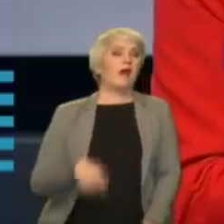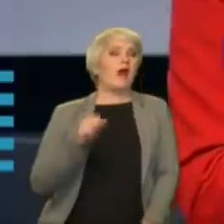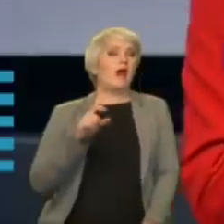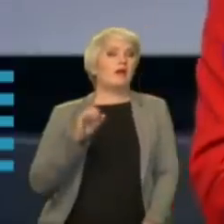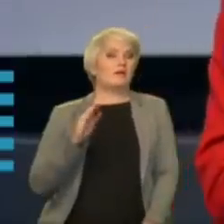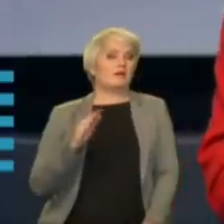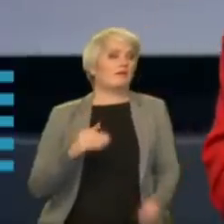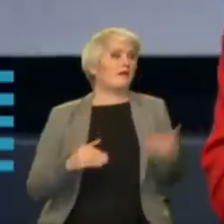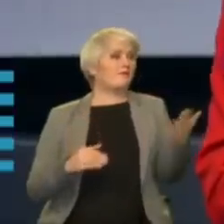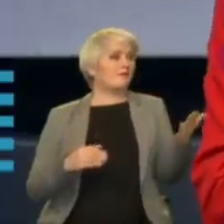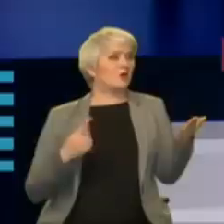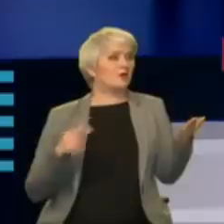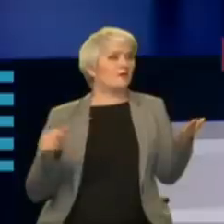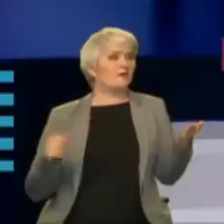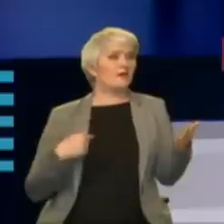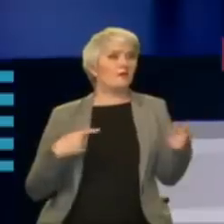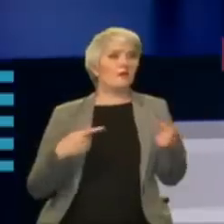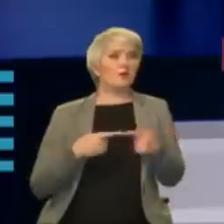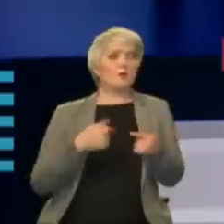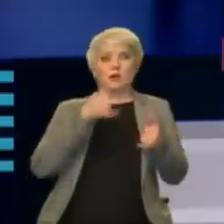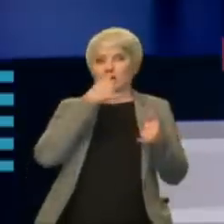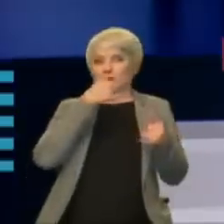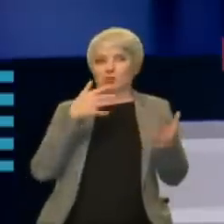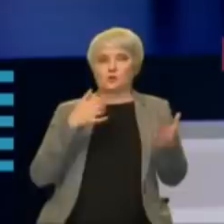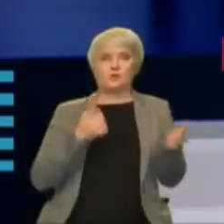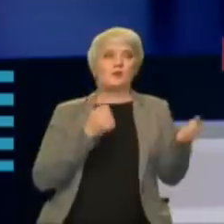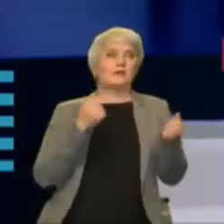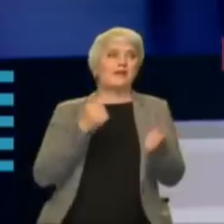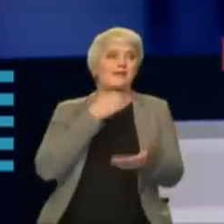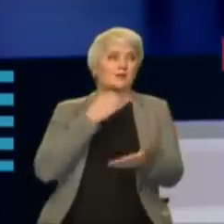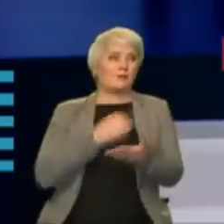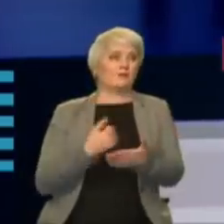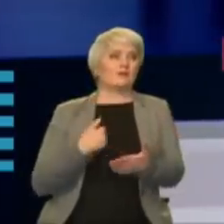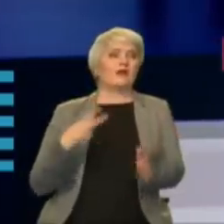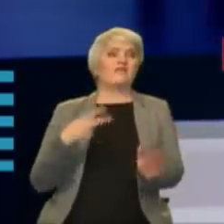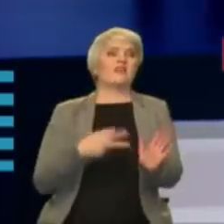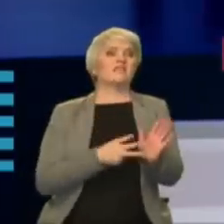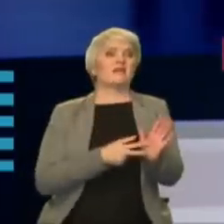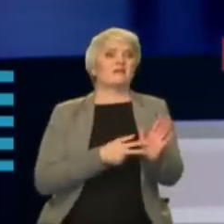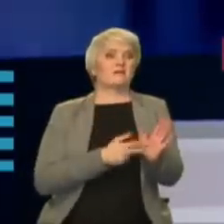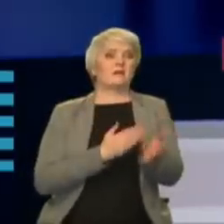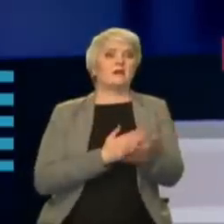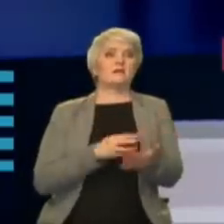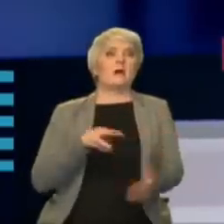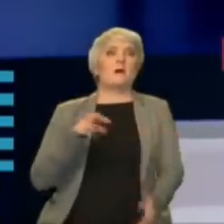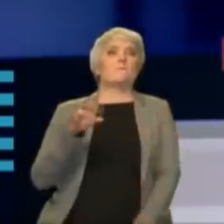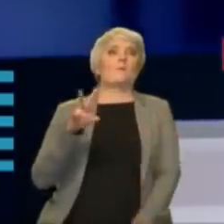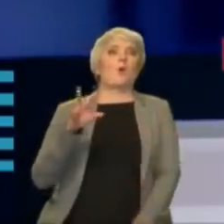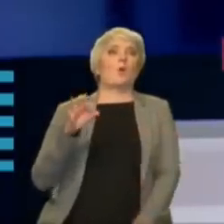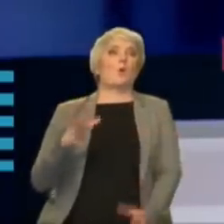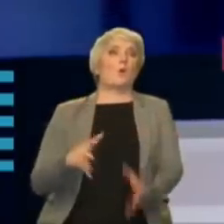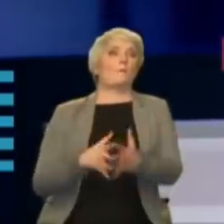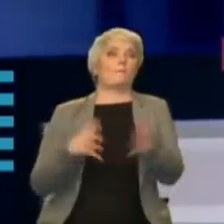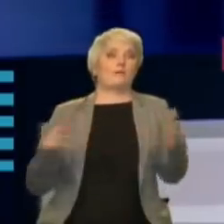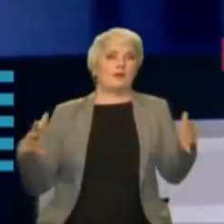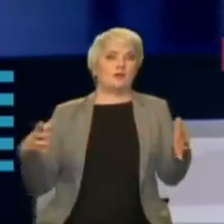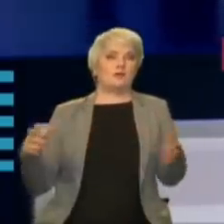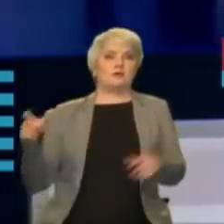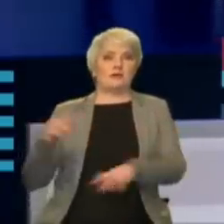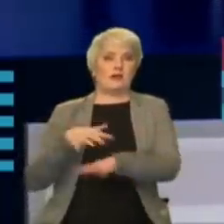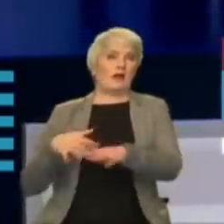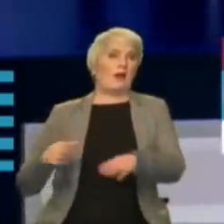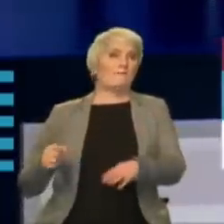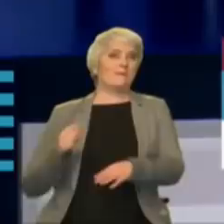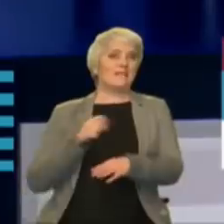ваша хвилина. Ми точно не можемо нести відповідальність, тому що нас лише 28, а є монобільшість, яка призначала і яка